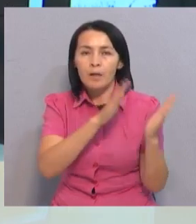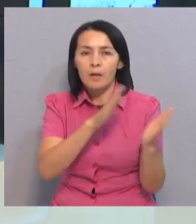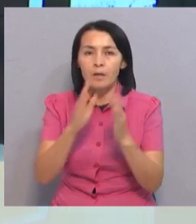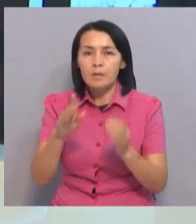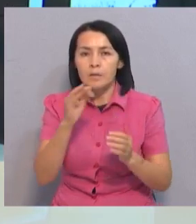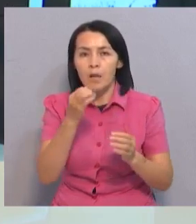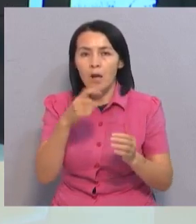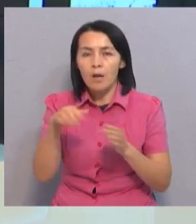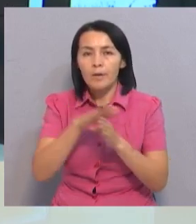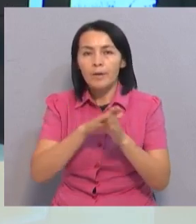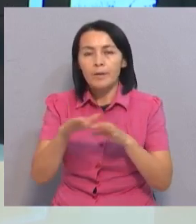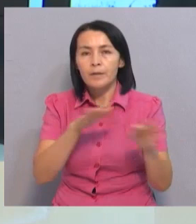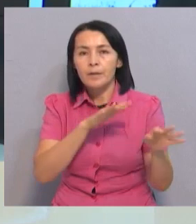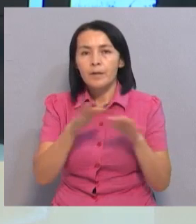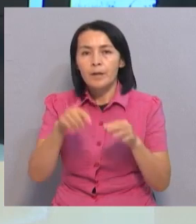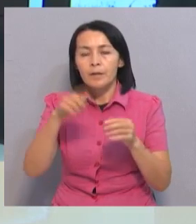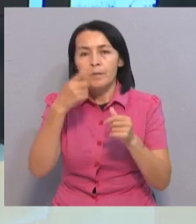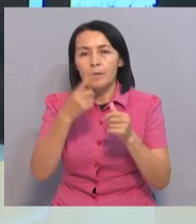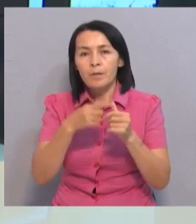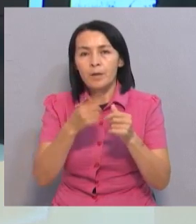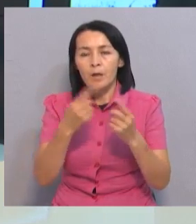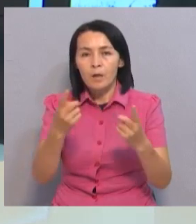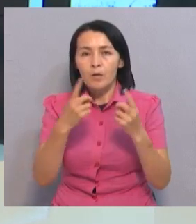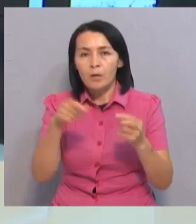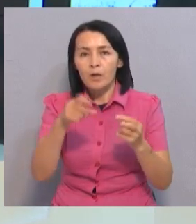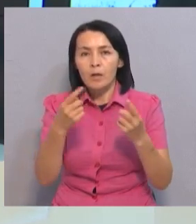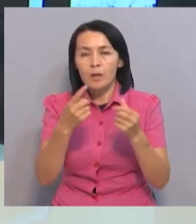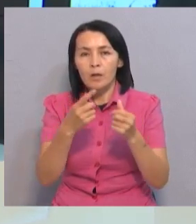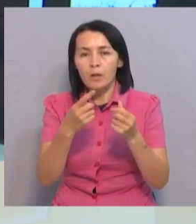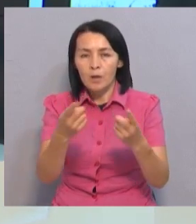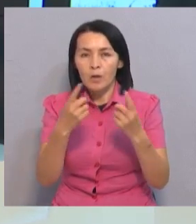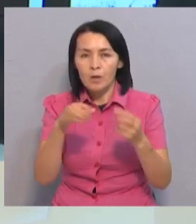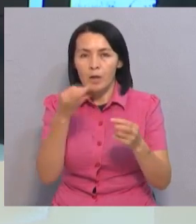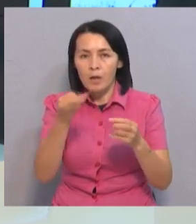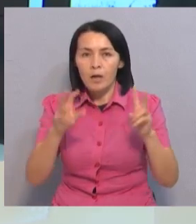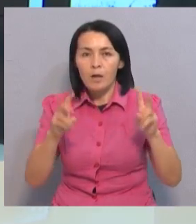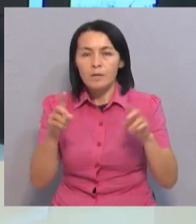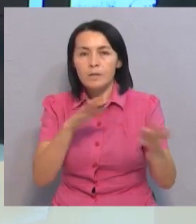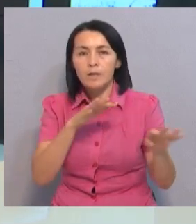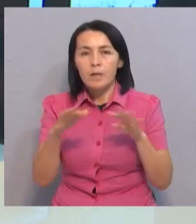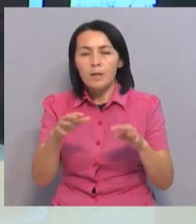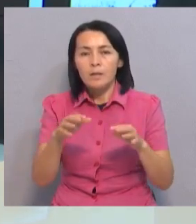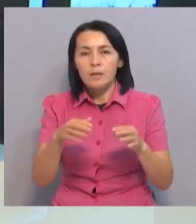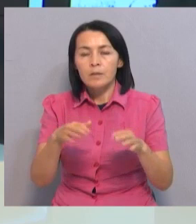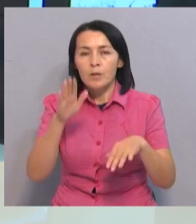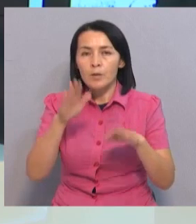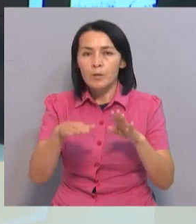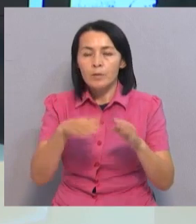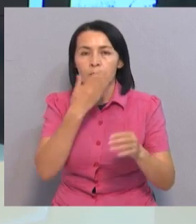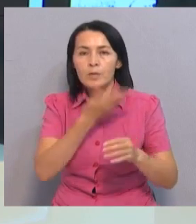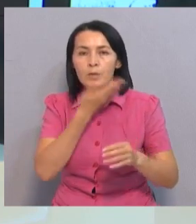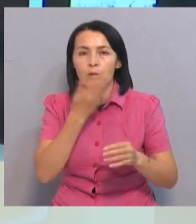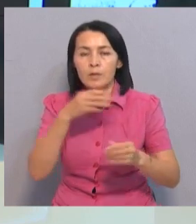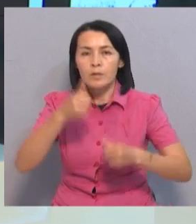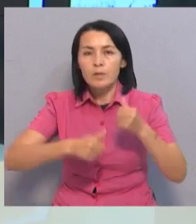библиотека Фарад провела мероприятие под названием улыхалыкулы абайи мероприятия включает в себя познавательные лекции